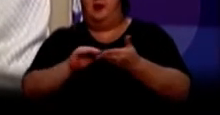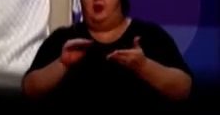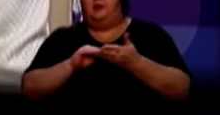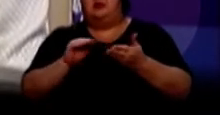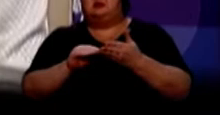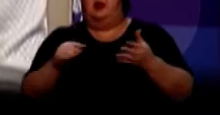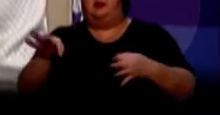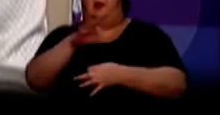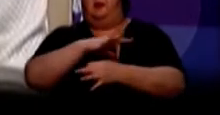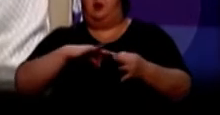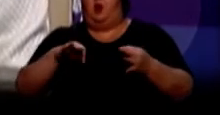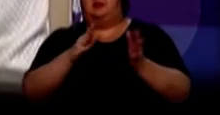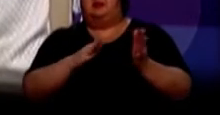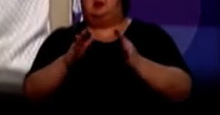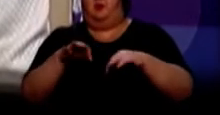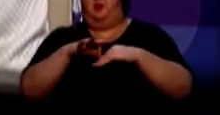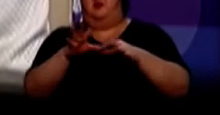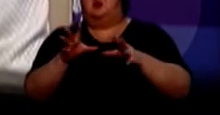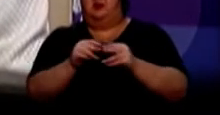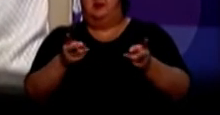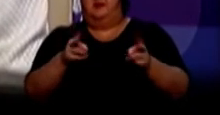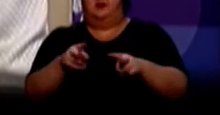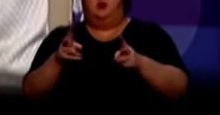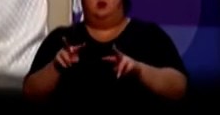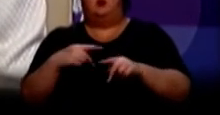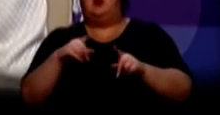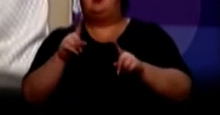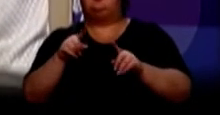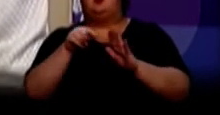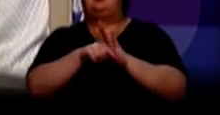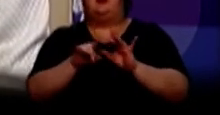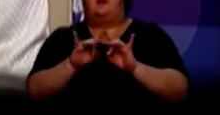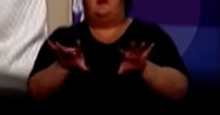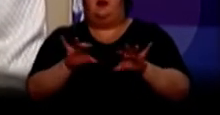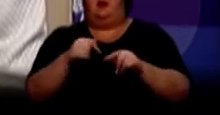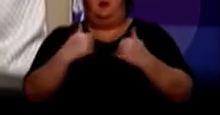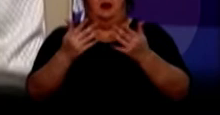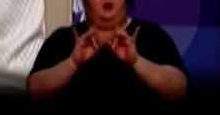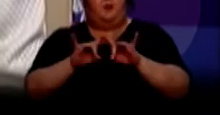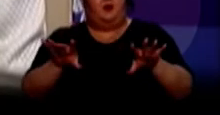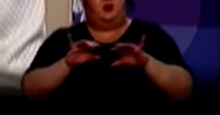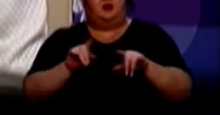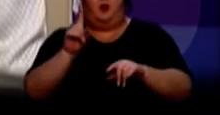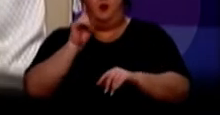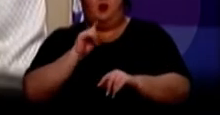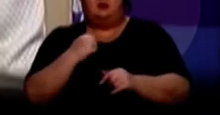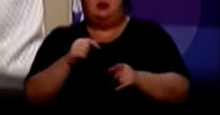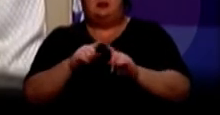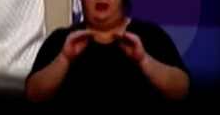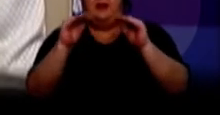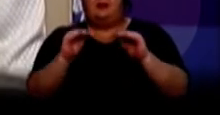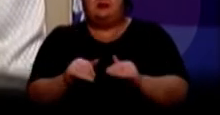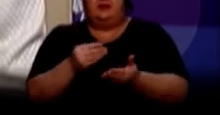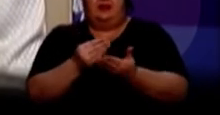систему поводження з відходами. Я до чого це вела, що ми їм пояснюємо, поки в нас такі низькі тарифи